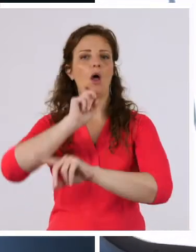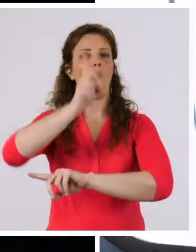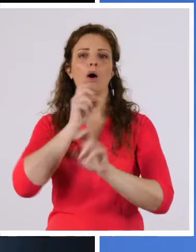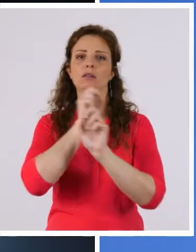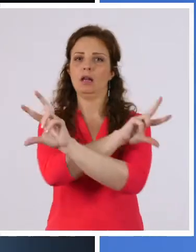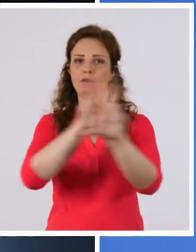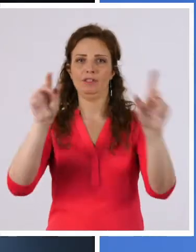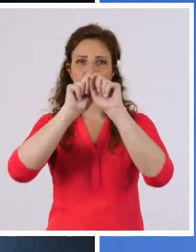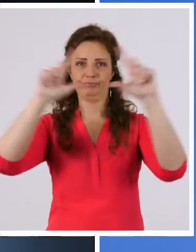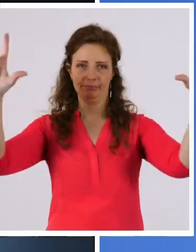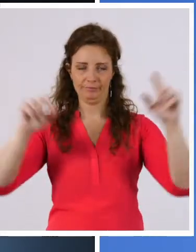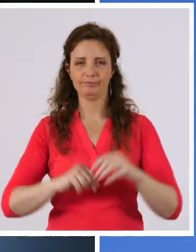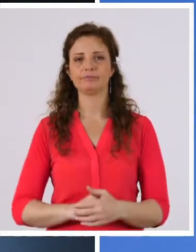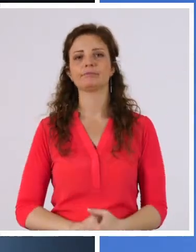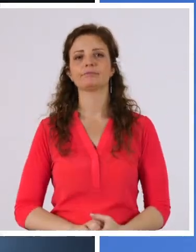bordo.